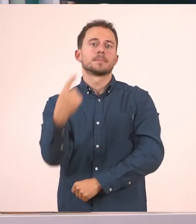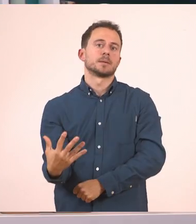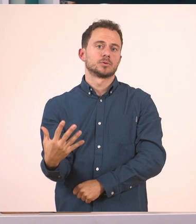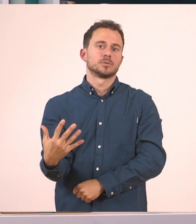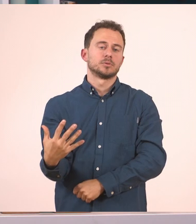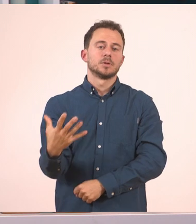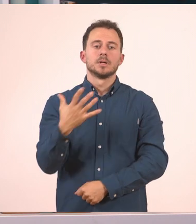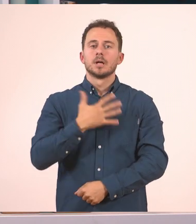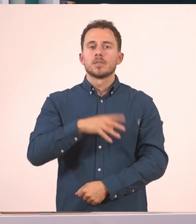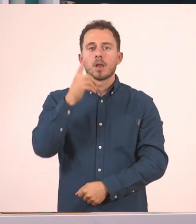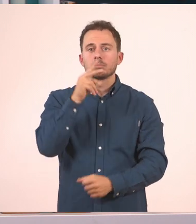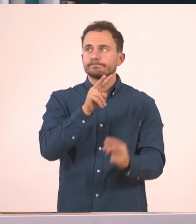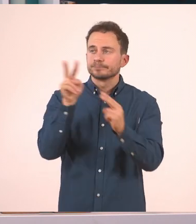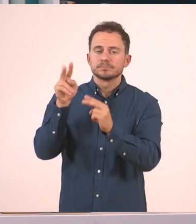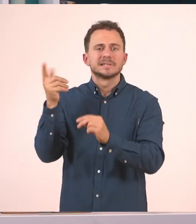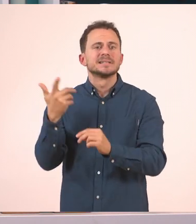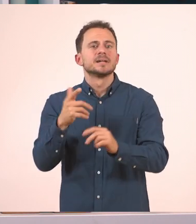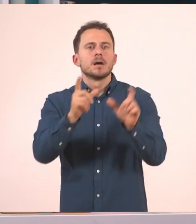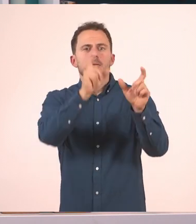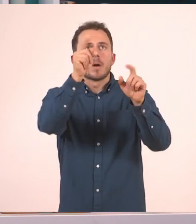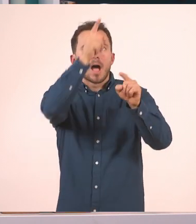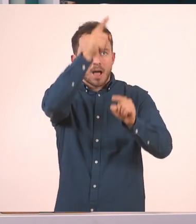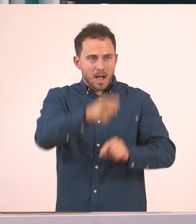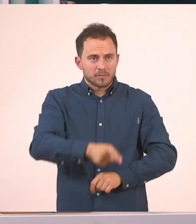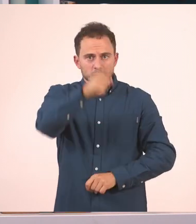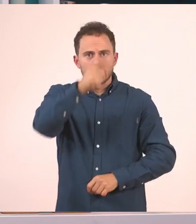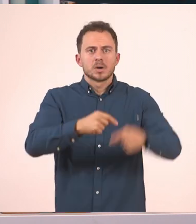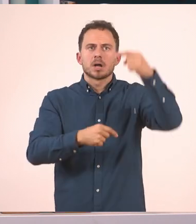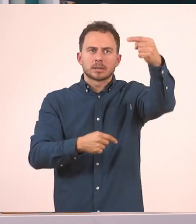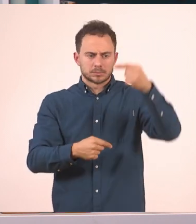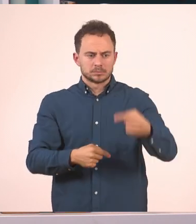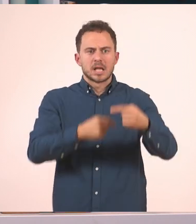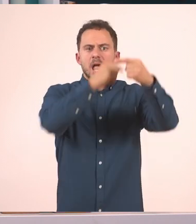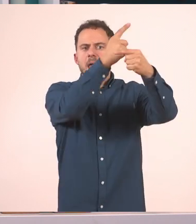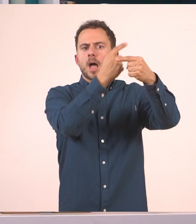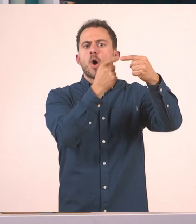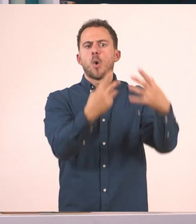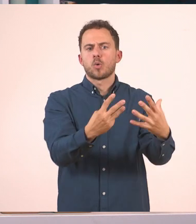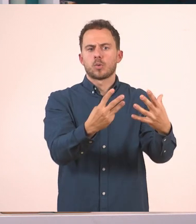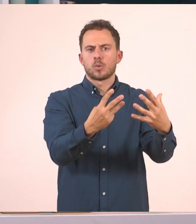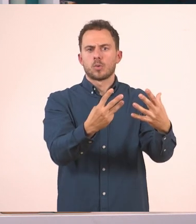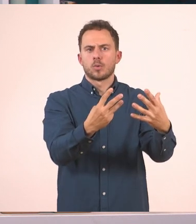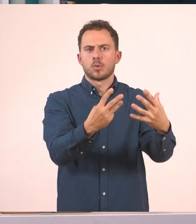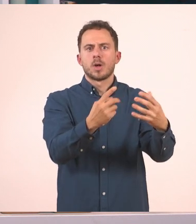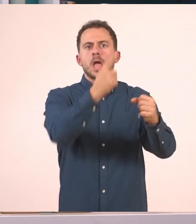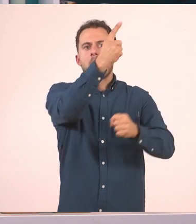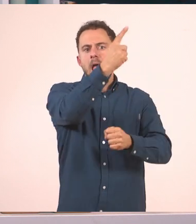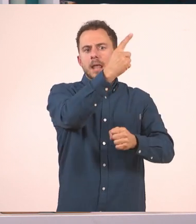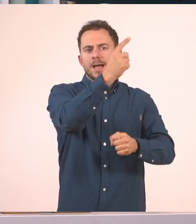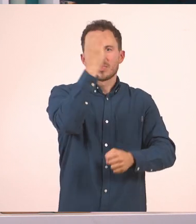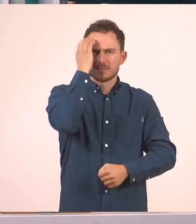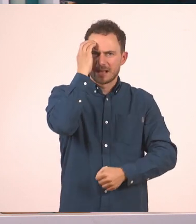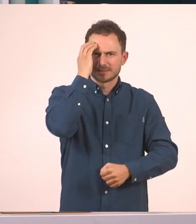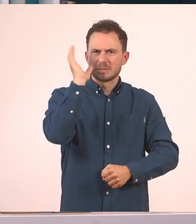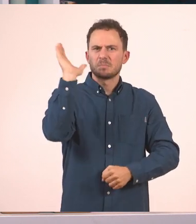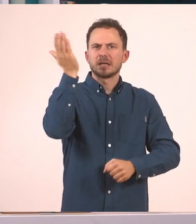τώρα λίγο να κοιτάξετε τα κλάσματα αυτά. Το 1/8, ένα κομμάτι από τα 8 που είχαμε μοιράσει